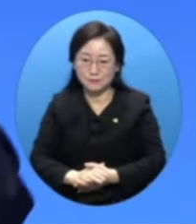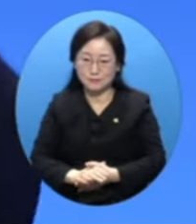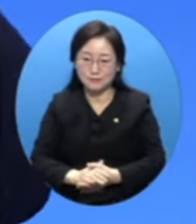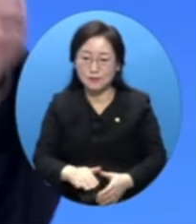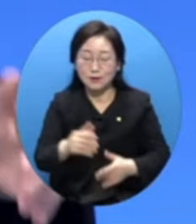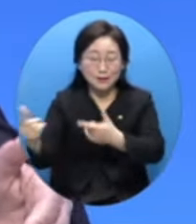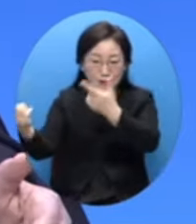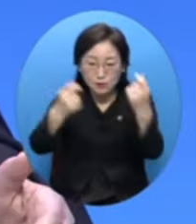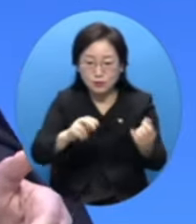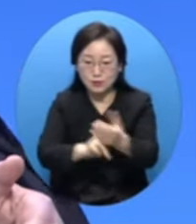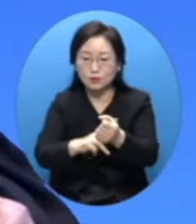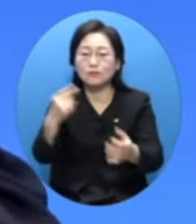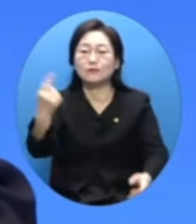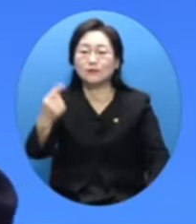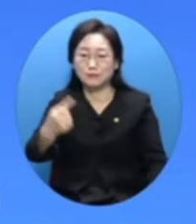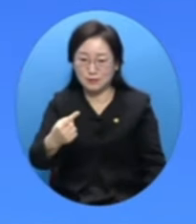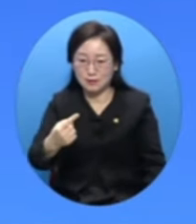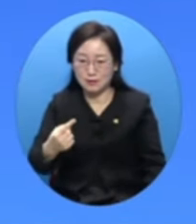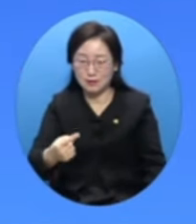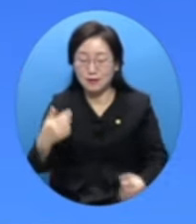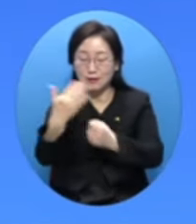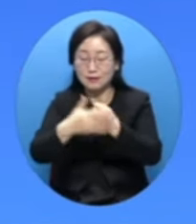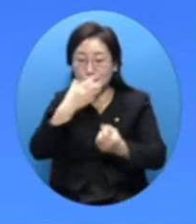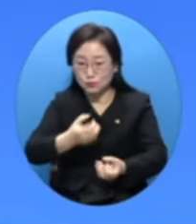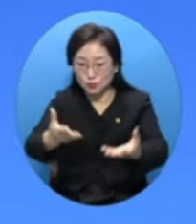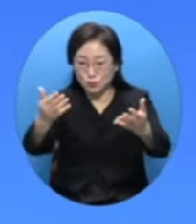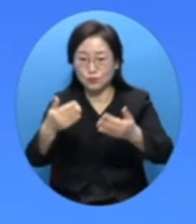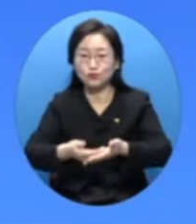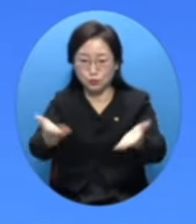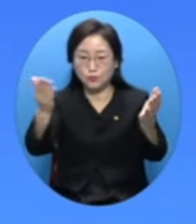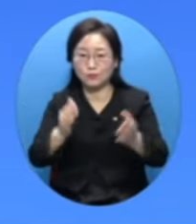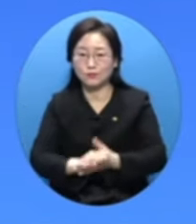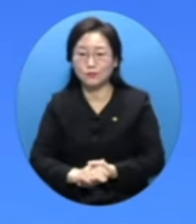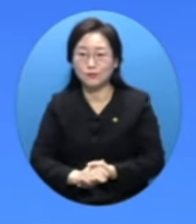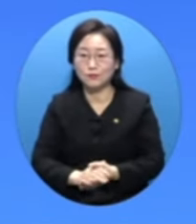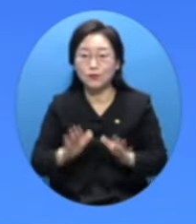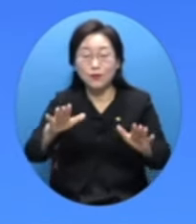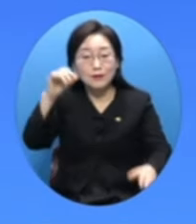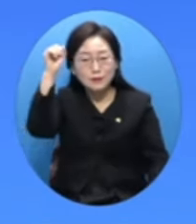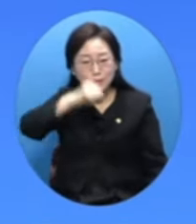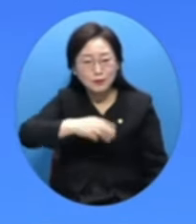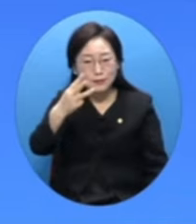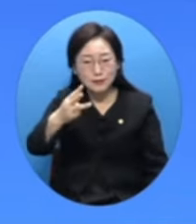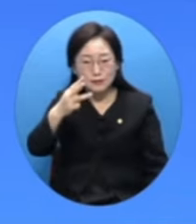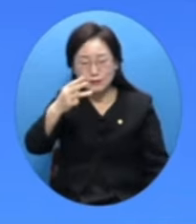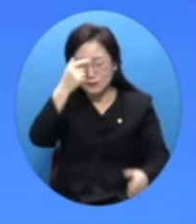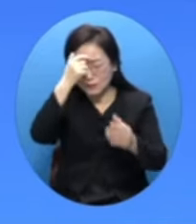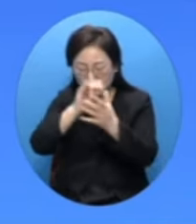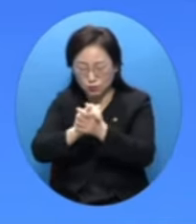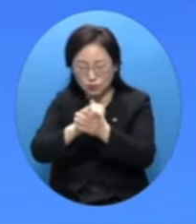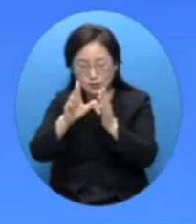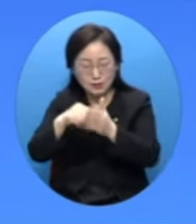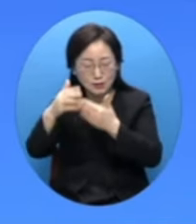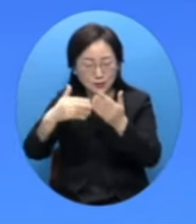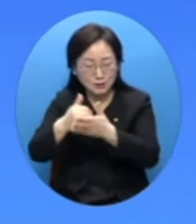우리 모두에게 기적이 일어나게 되는 것입니다. 은혜와 축복이 일어나게 되는 것입니다. 오늘 새벽 3시 일어나서 기도하는데 하나님이 오늘 많은 난치병